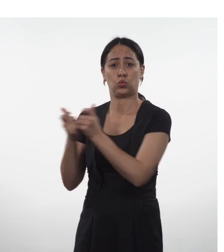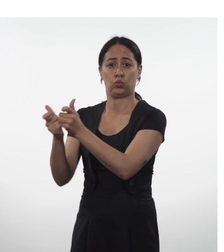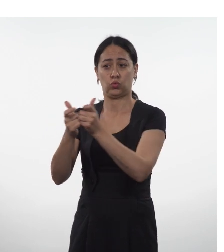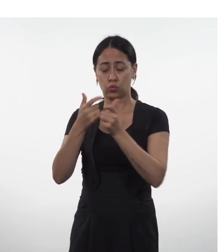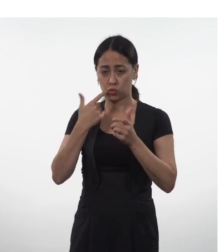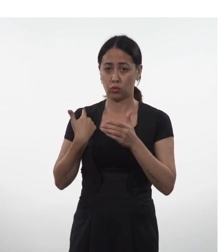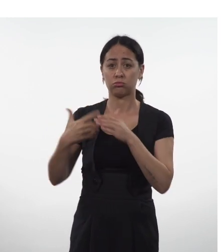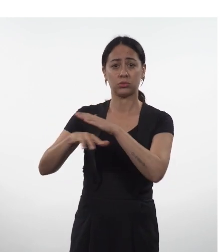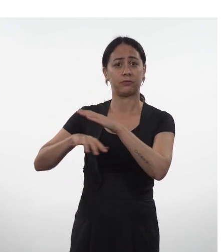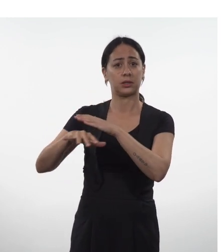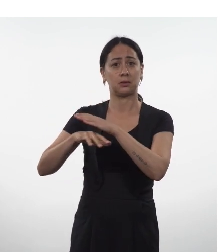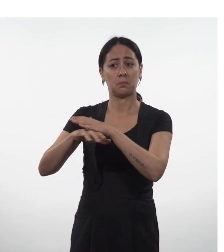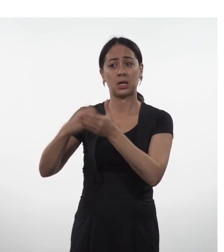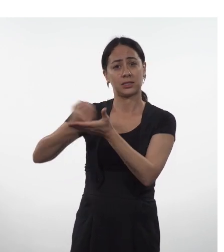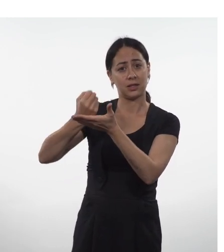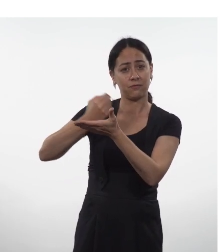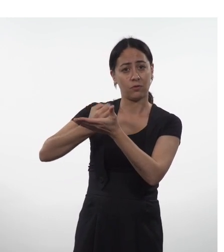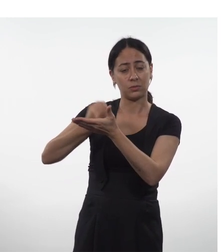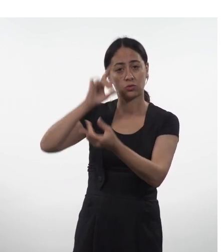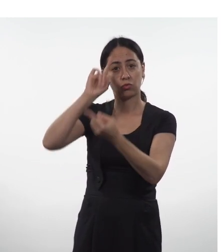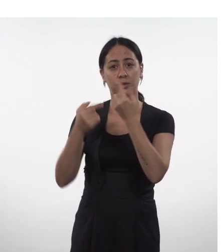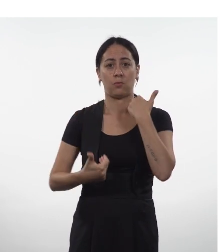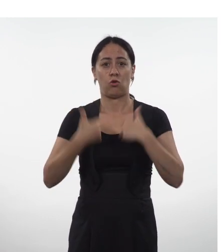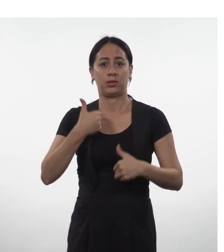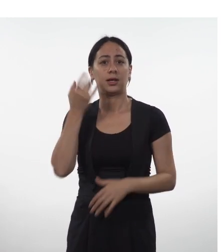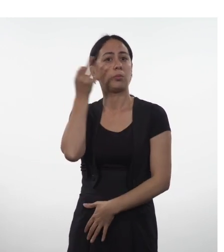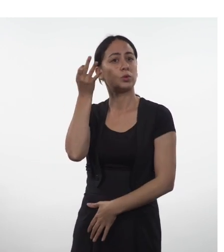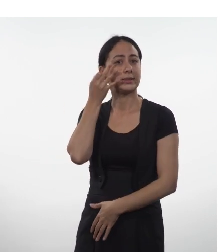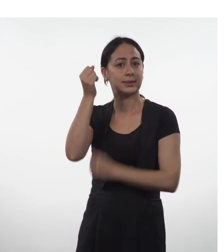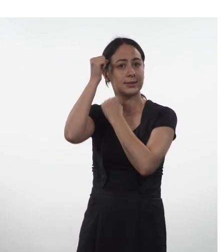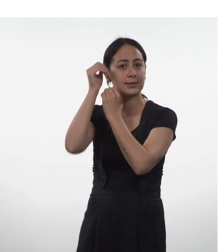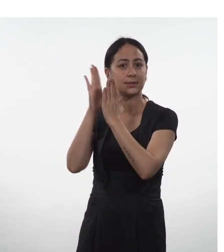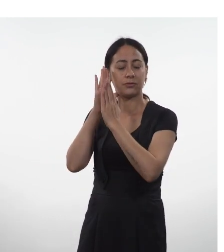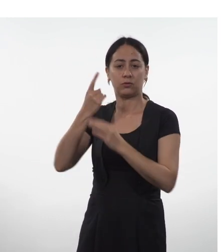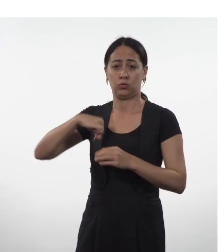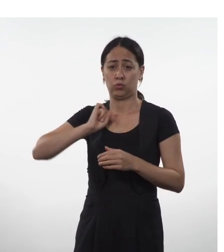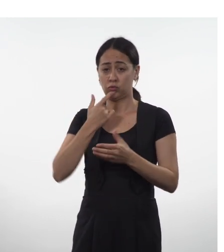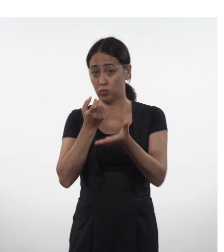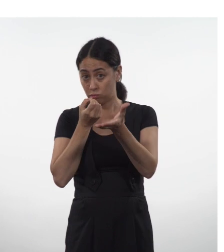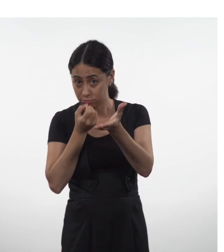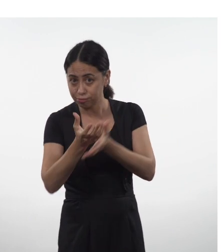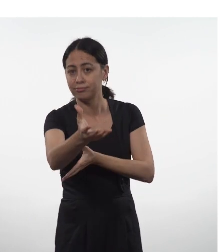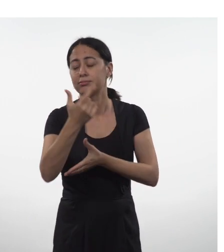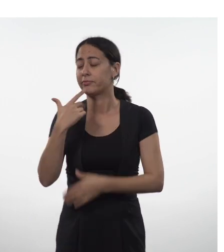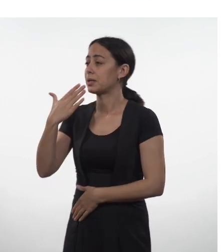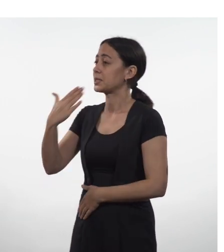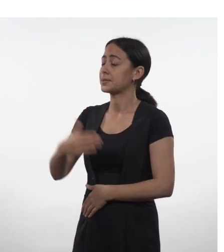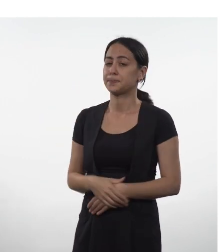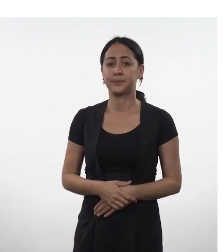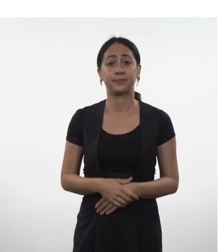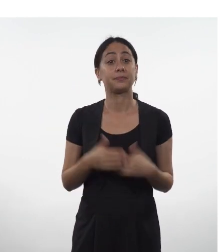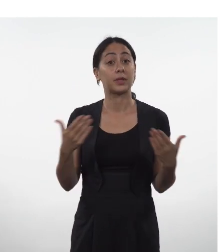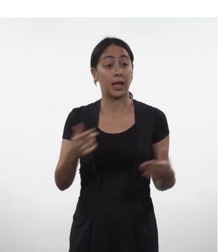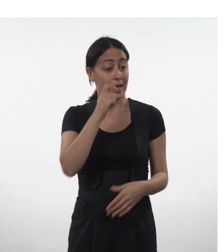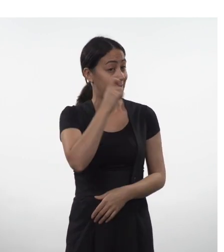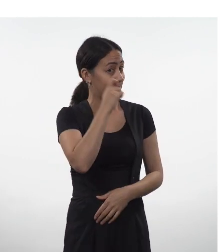ressources sur le handicap auditif que nous proposons au sein de Coactis Santé. Avant de donner la parole aux